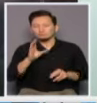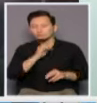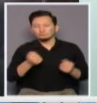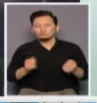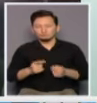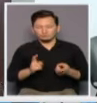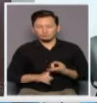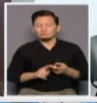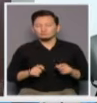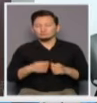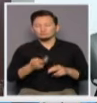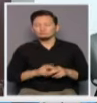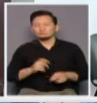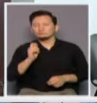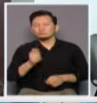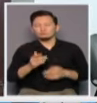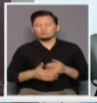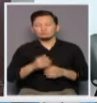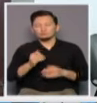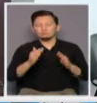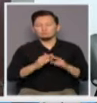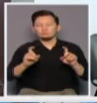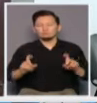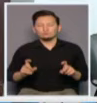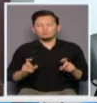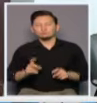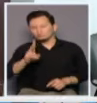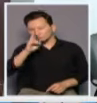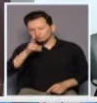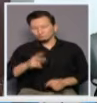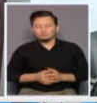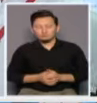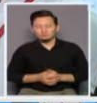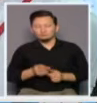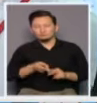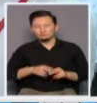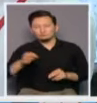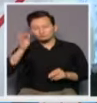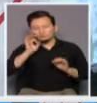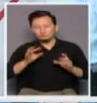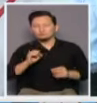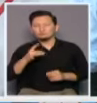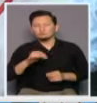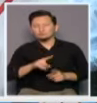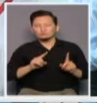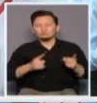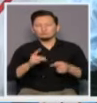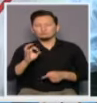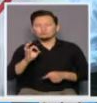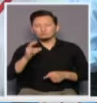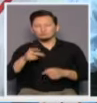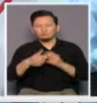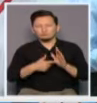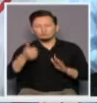уголовного правонарушения. Ей назначено наказание в виде 2 лет лишения свободы условно. Напомним, Андрей Ташлыков был задержан в октябре прошлого года